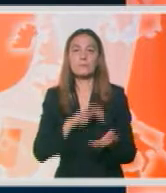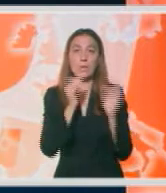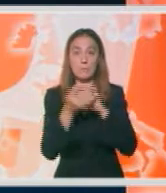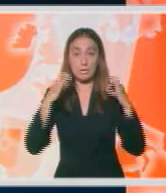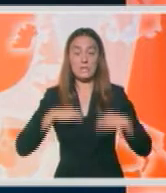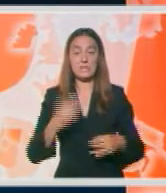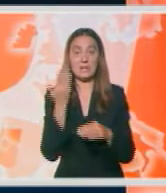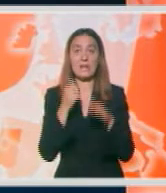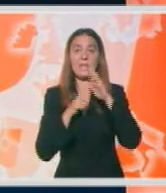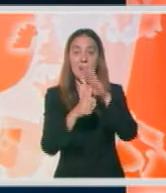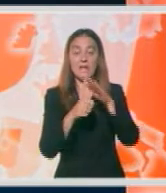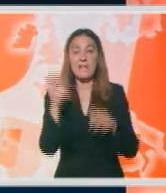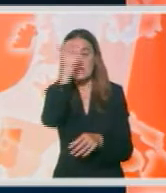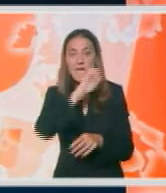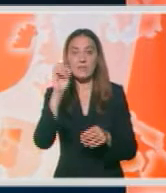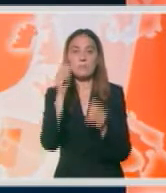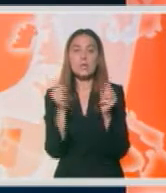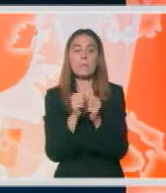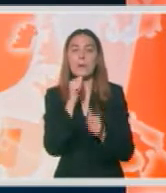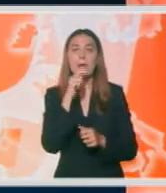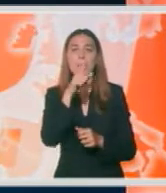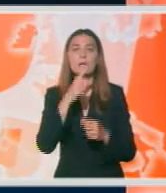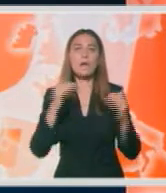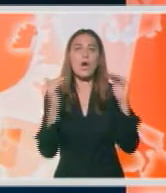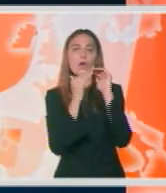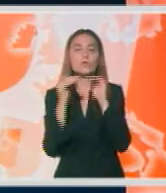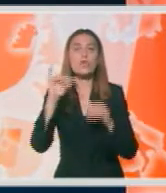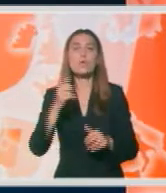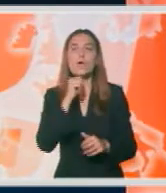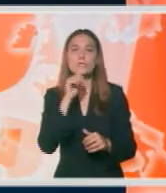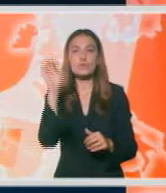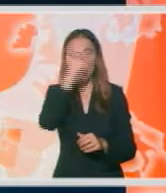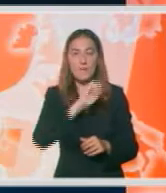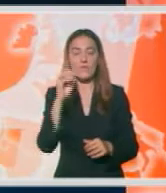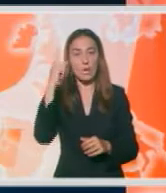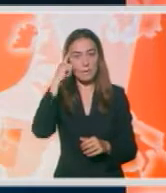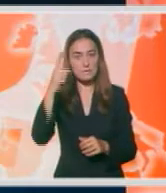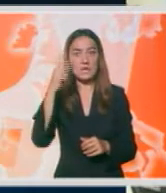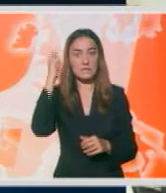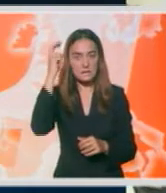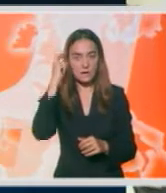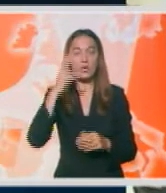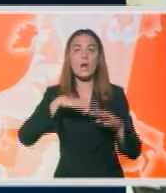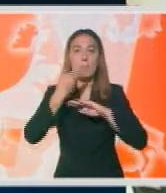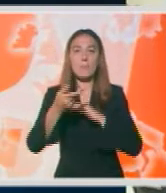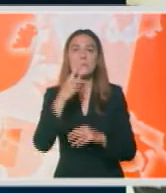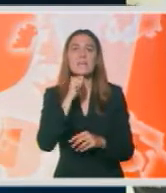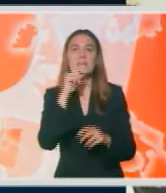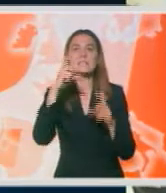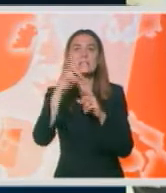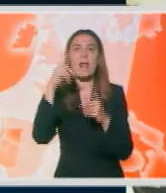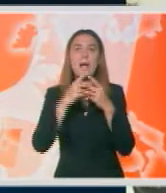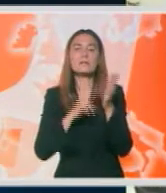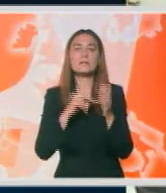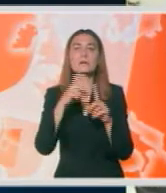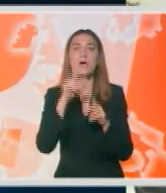Potpredsjednik delegacije Evropskog parlamenta za odnose sa jugoistočnom Evropom, Jelko Kacin, smatra da bi Crna Gora, nakon Islanda, mogla da